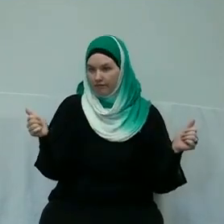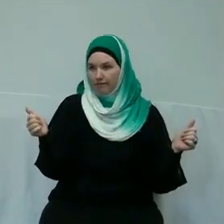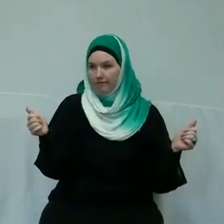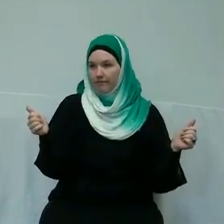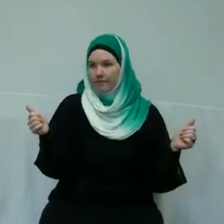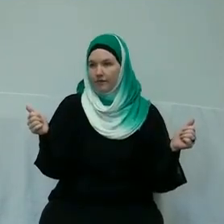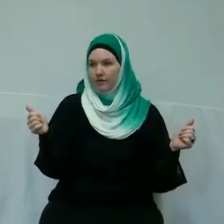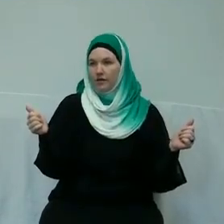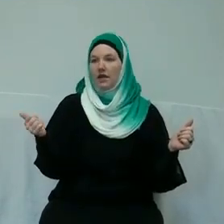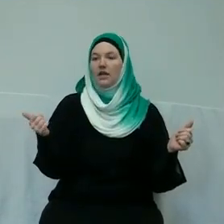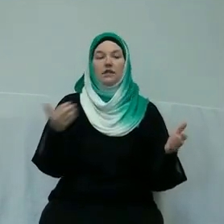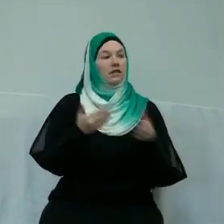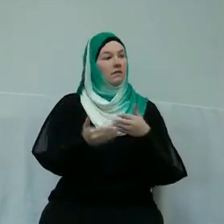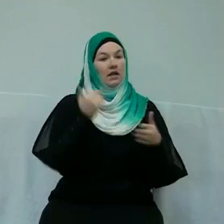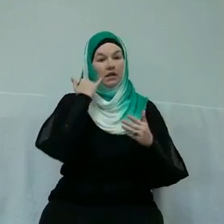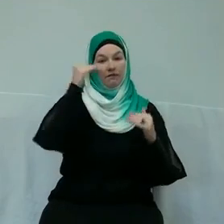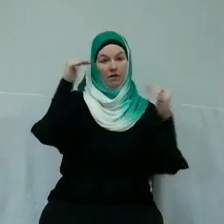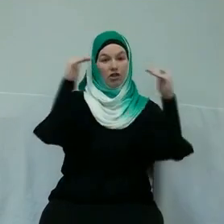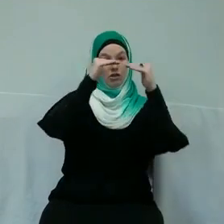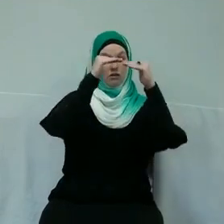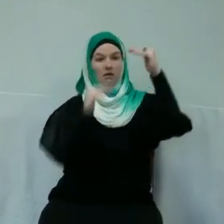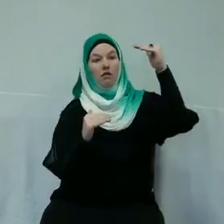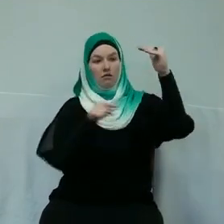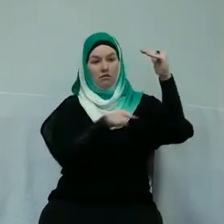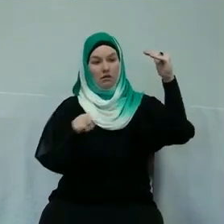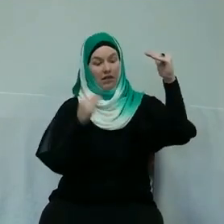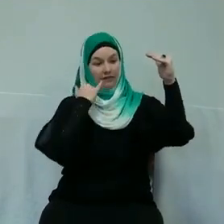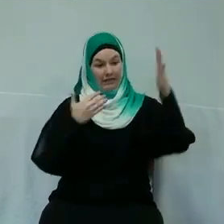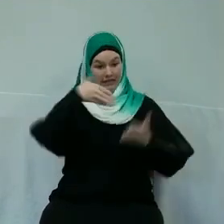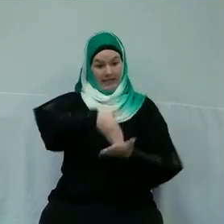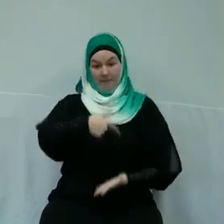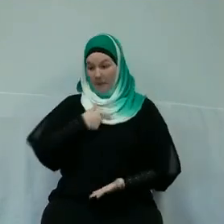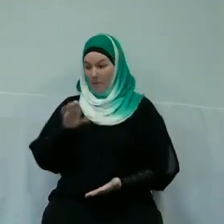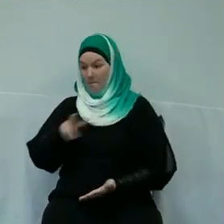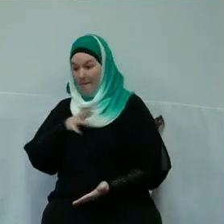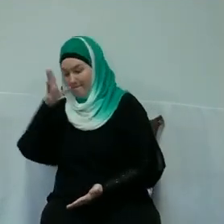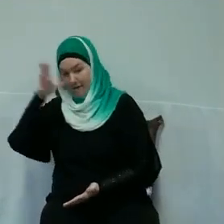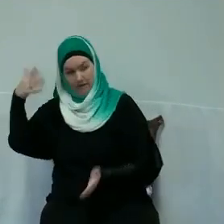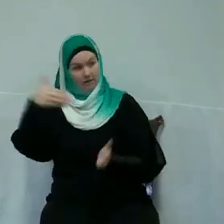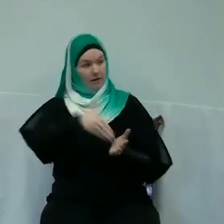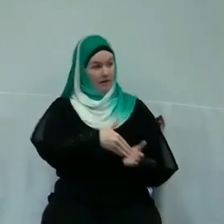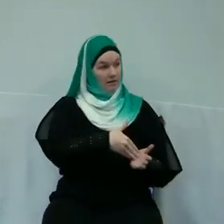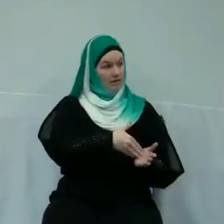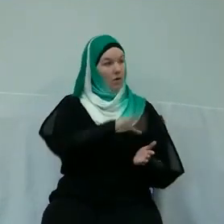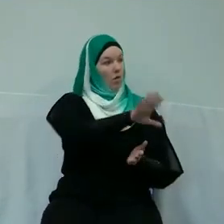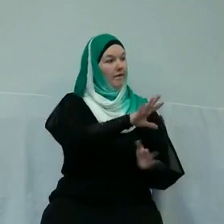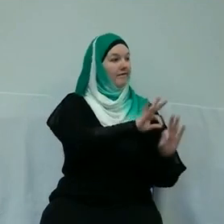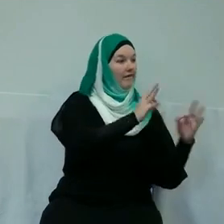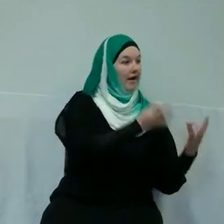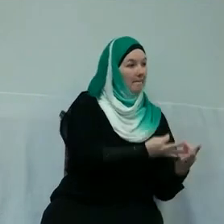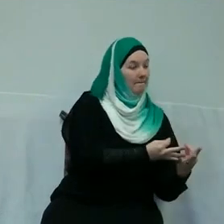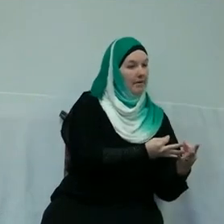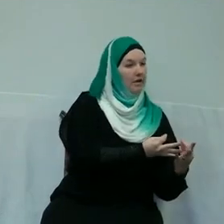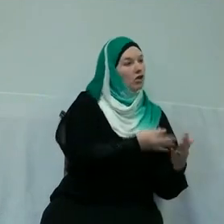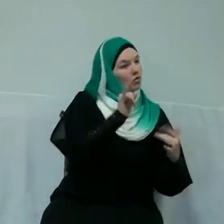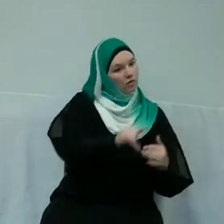والوالدين أو الوالدين, or your parents. والأقربين, or your kin. So you